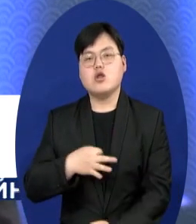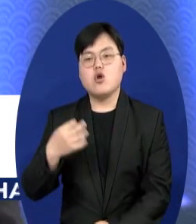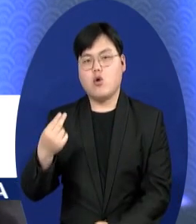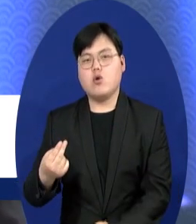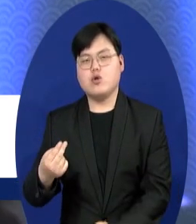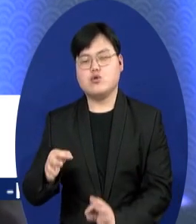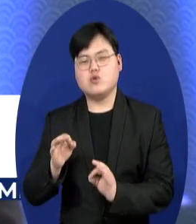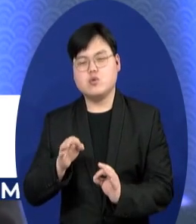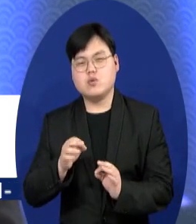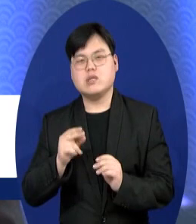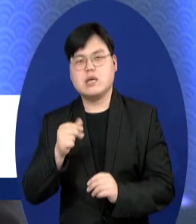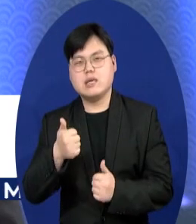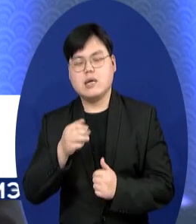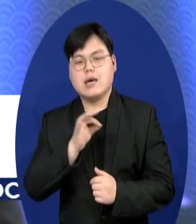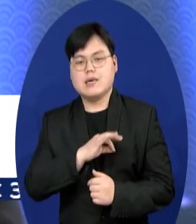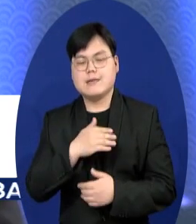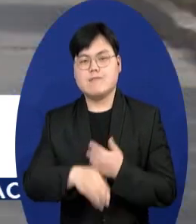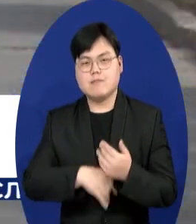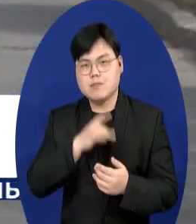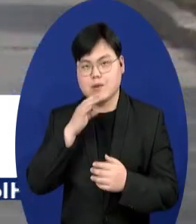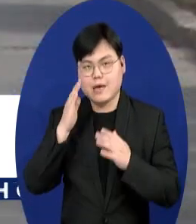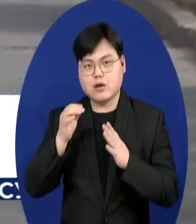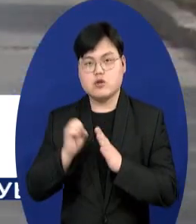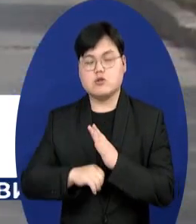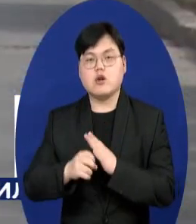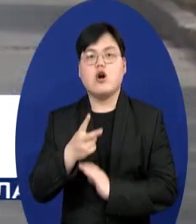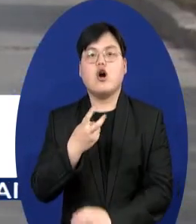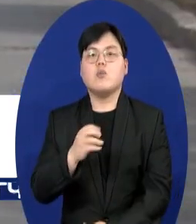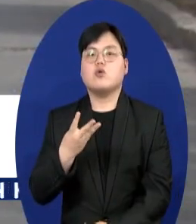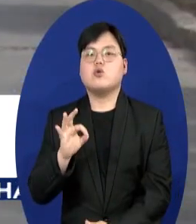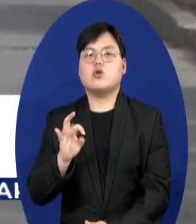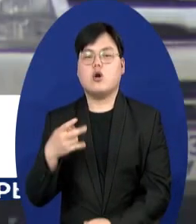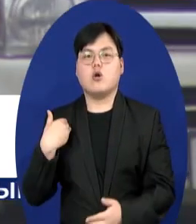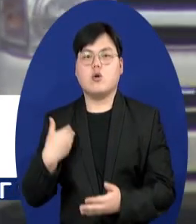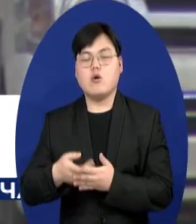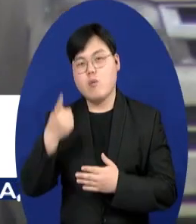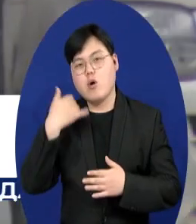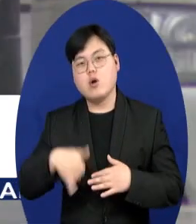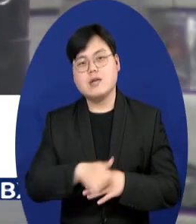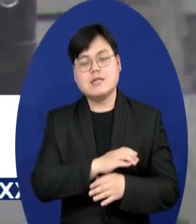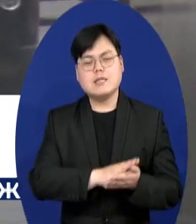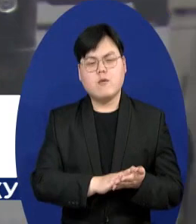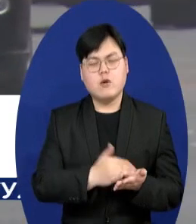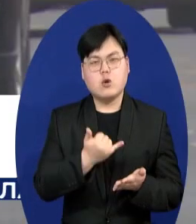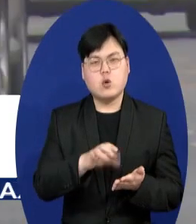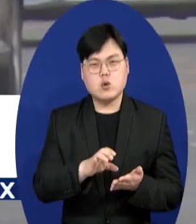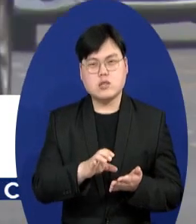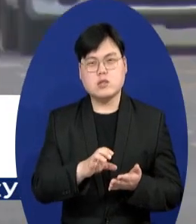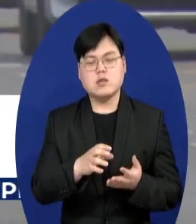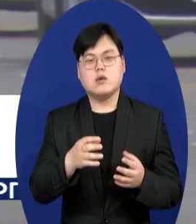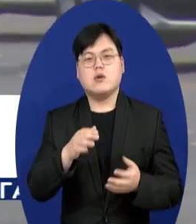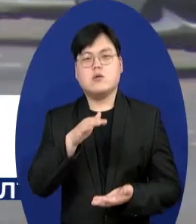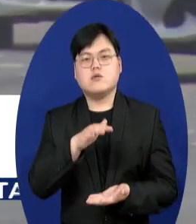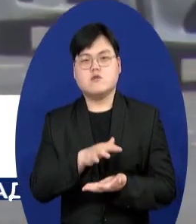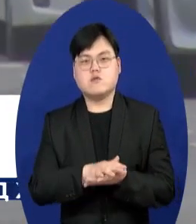одоо чанартай ашиглах вэ гэдэг талаас нь бол хандах ёстой. 2040 он гэхэд манай улс цэвэр усны бохирдлын хомсдолд орох эрсдэлтэй